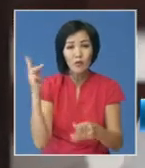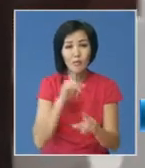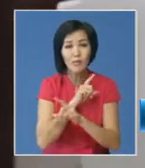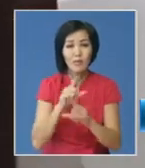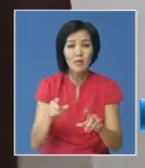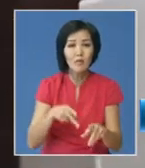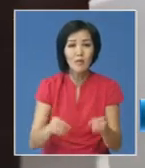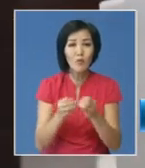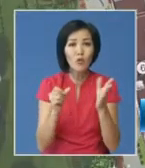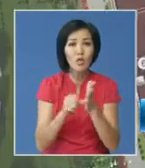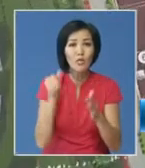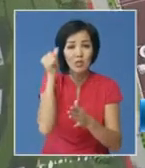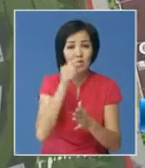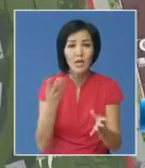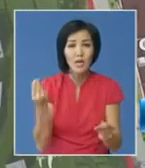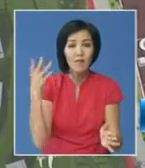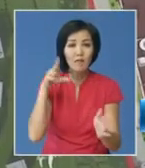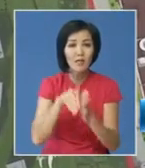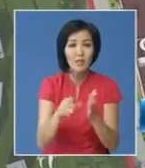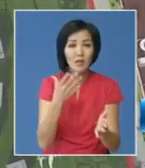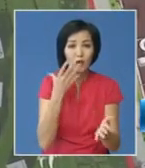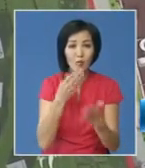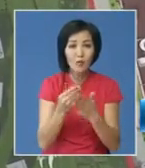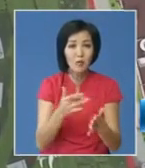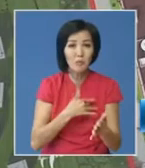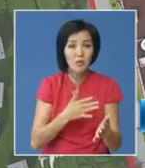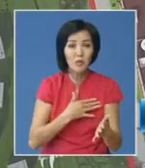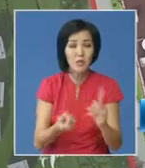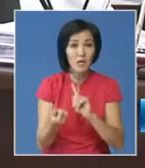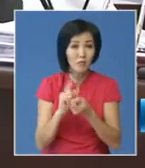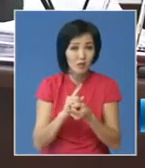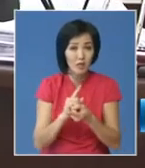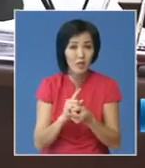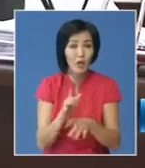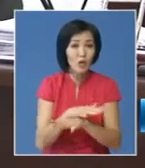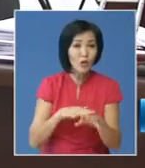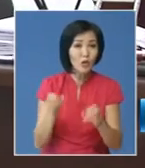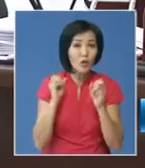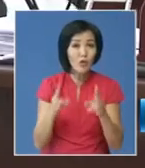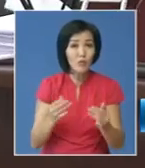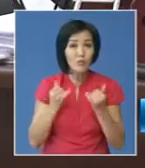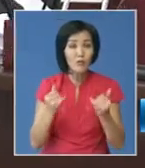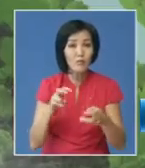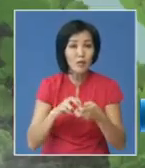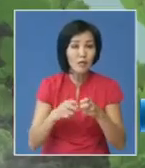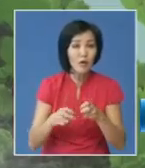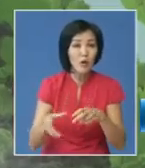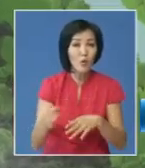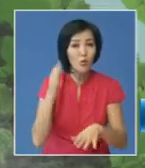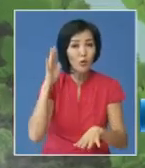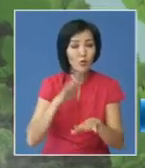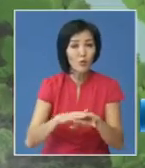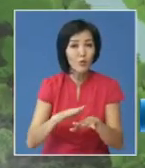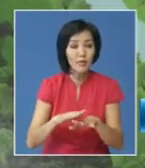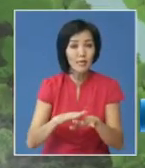мектеп-интернатын 2016 жылы инвесторлар өз меншігіне алып өзгерткен. Тұрғындардың қауіпсіздігі үшін бұл мәселені облыстық әкімінің